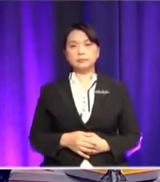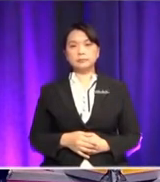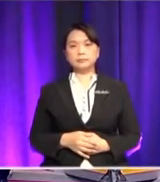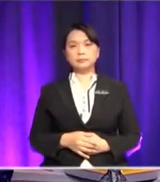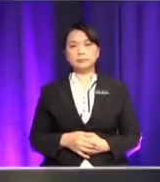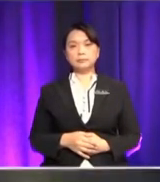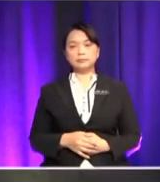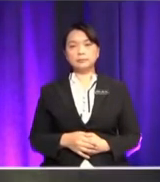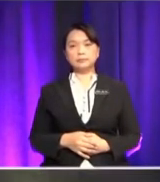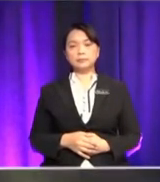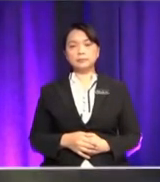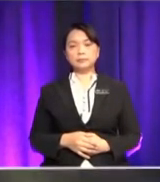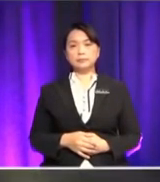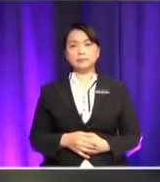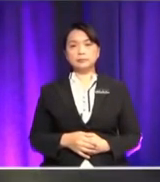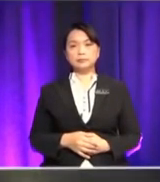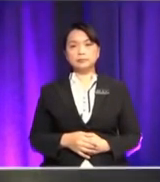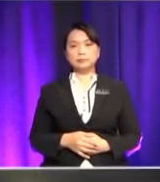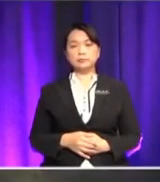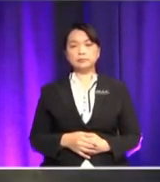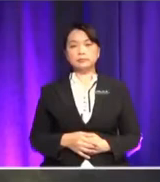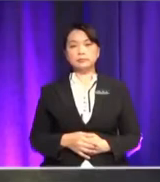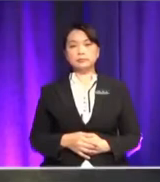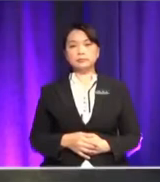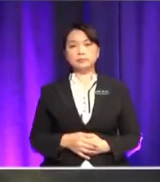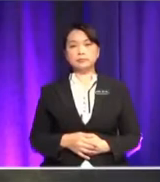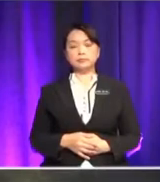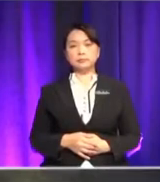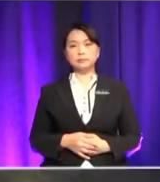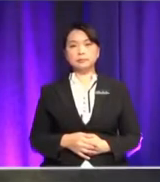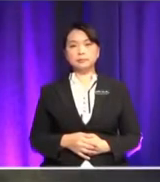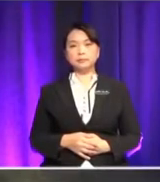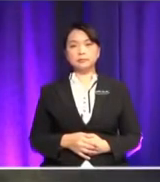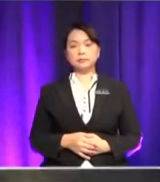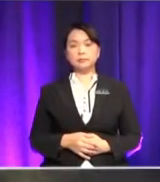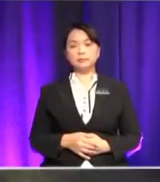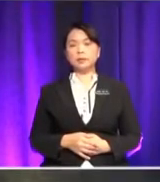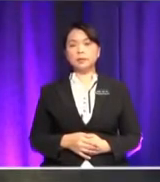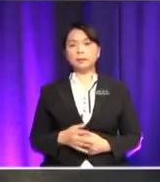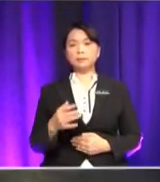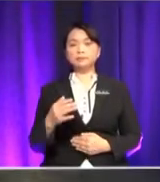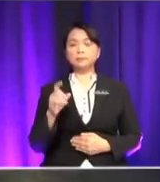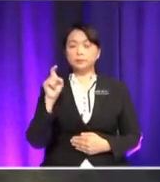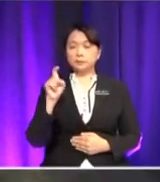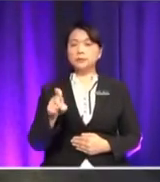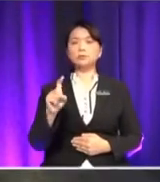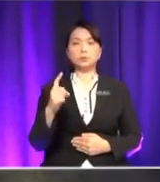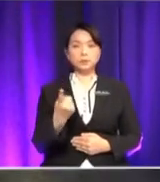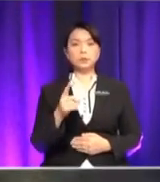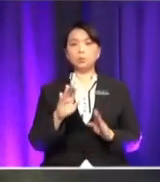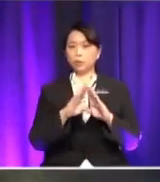satu-satunya atau d2222 di punya daun pintunya nggak kemana sebab dia punya ruang ke sini saja